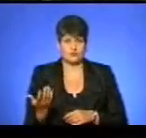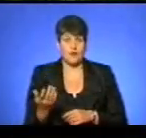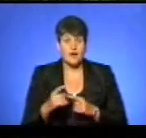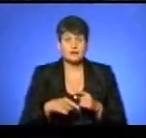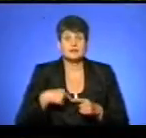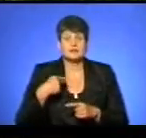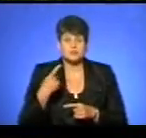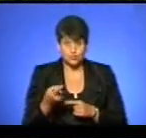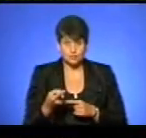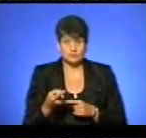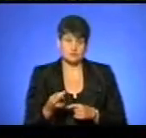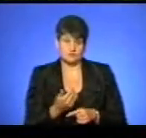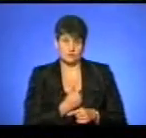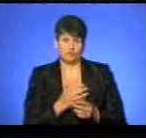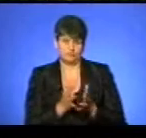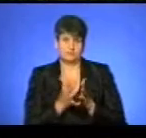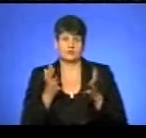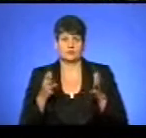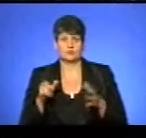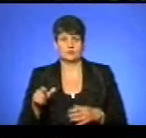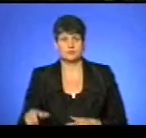наступний транш зголосилося більше.